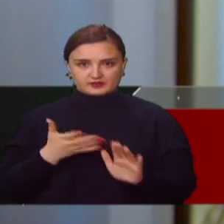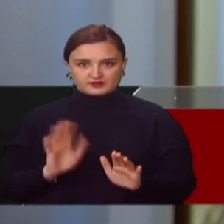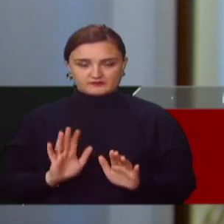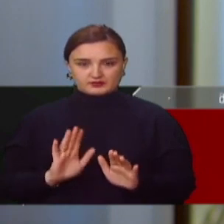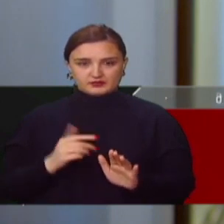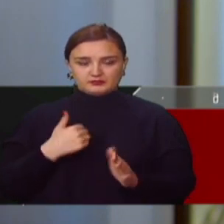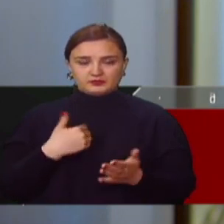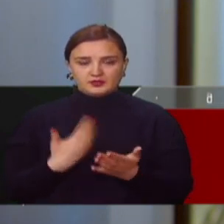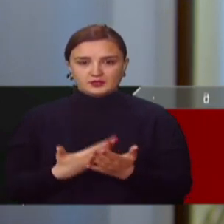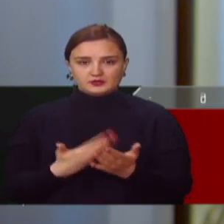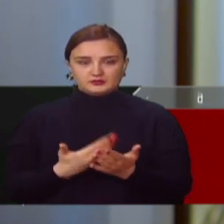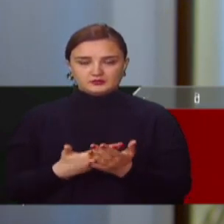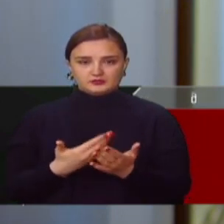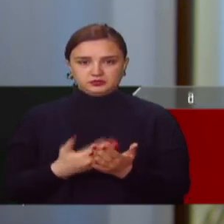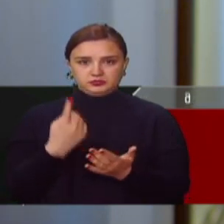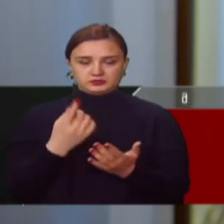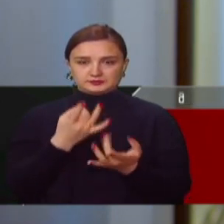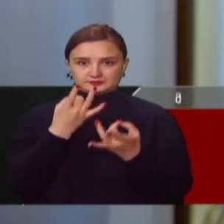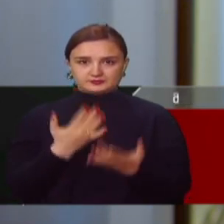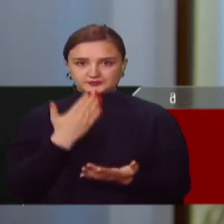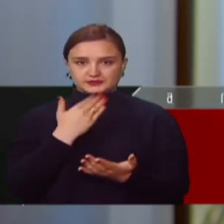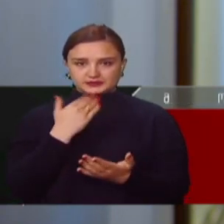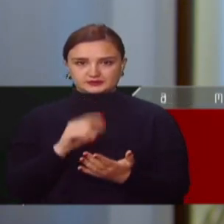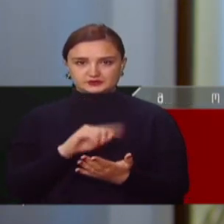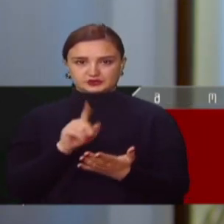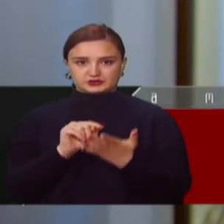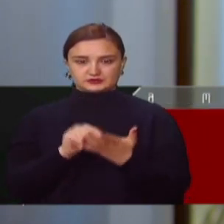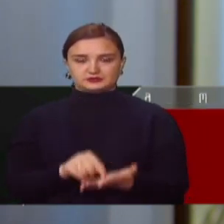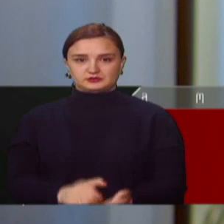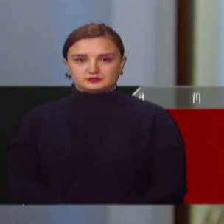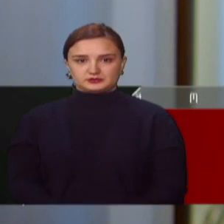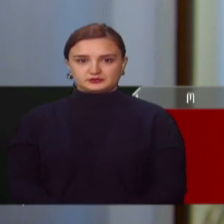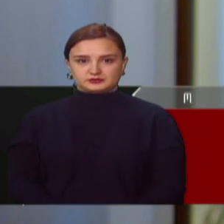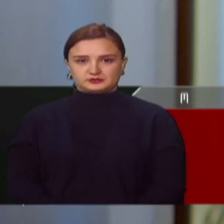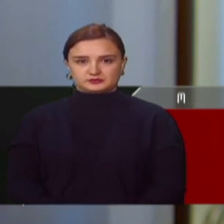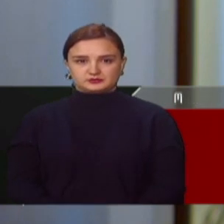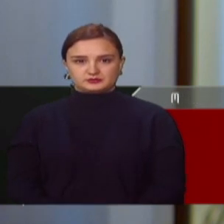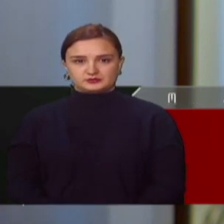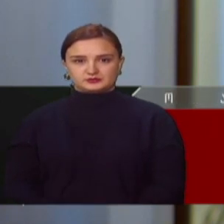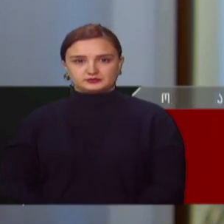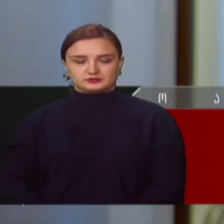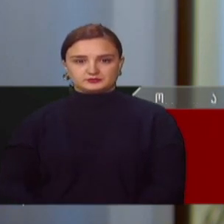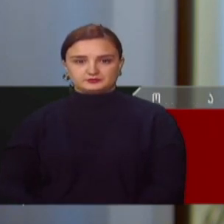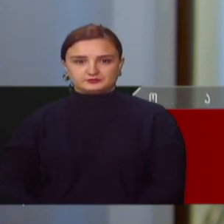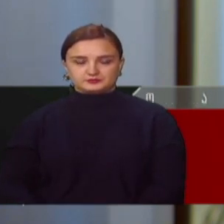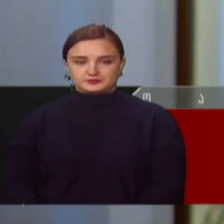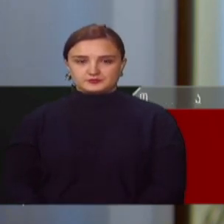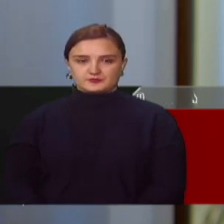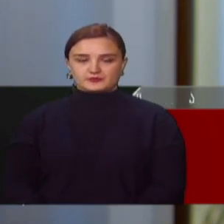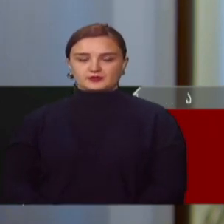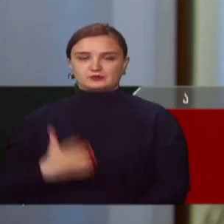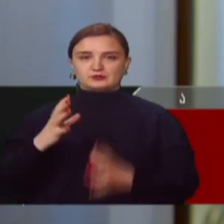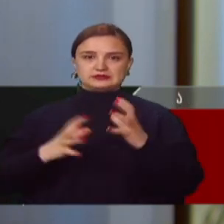მე მაგალითად აი დავსვავ ერთ მარტივ კითხვას და არ ვიცი იქნება თუ არა უმრავლესობიდან რომელიმე თქვენი სტუმარი, მაგრამ თუ